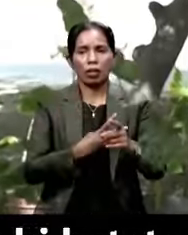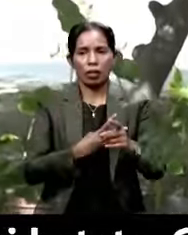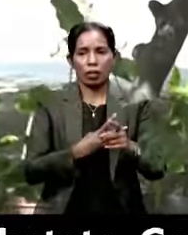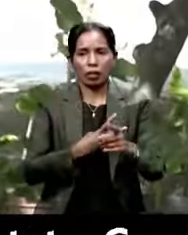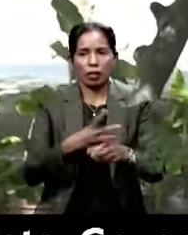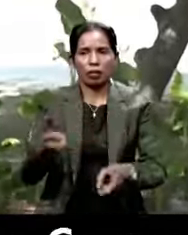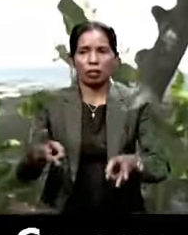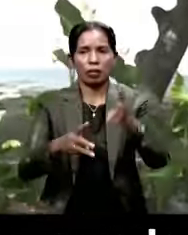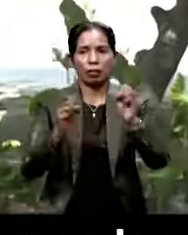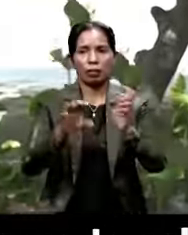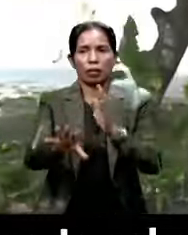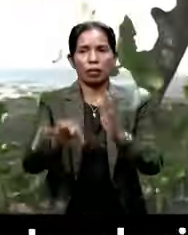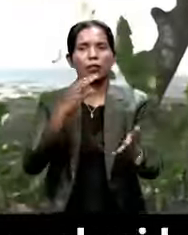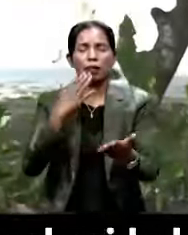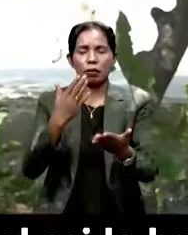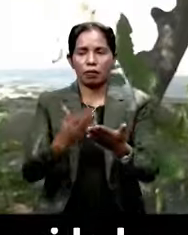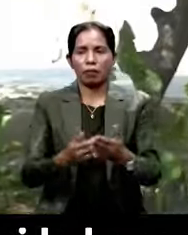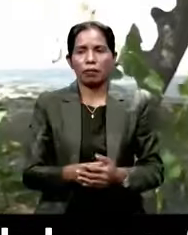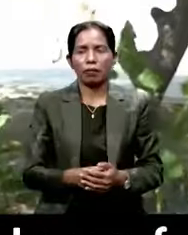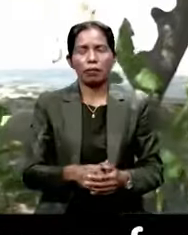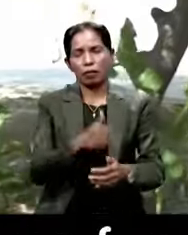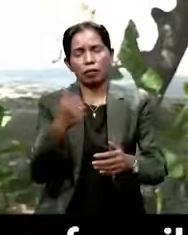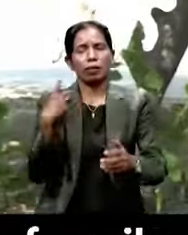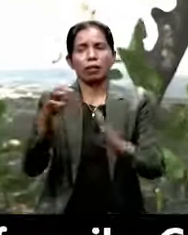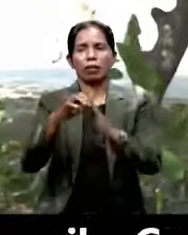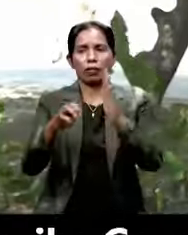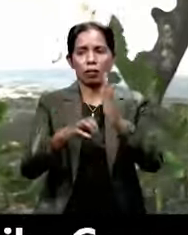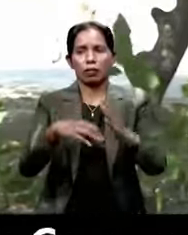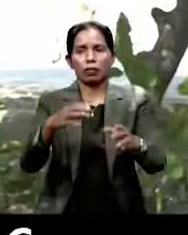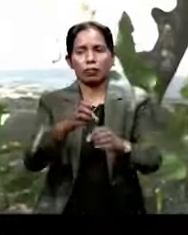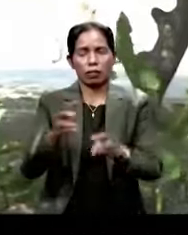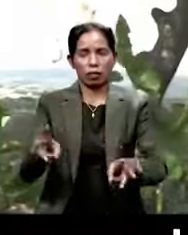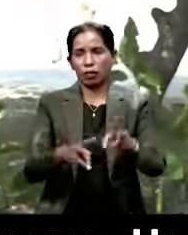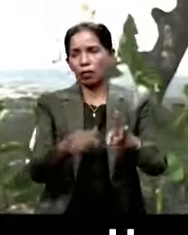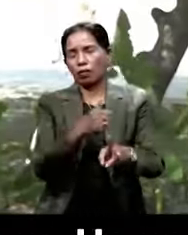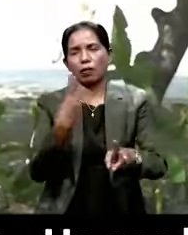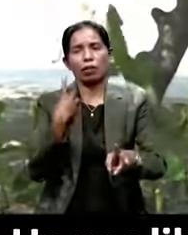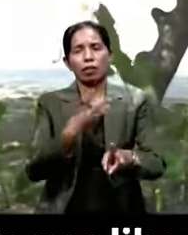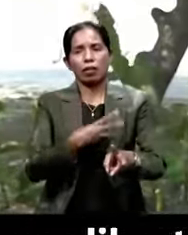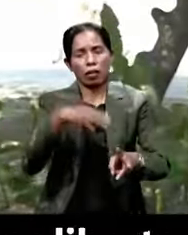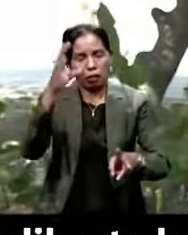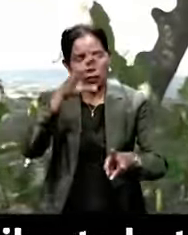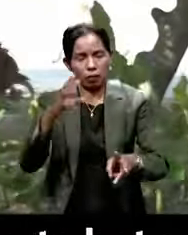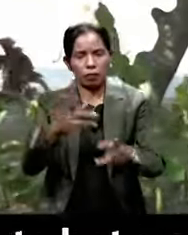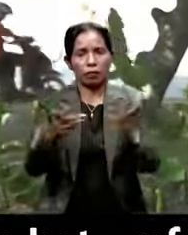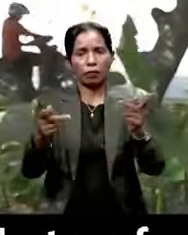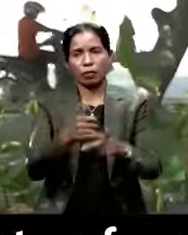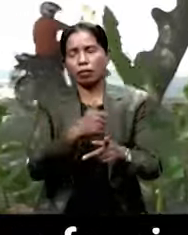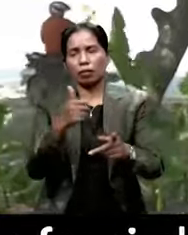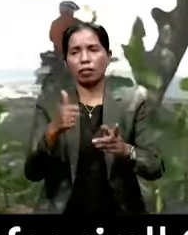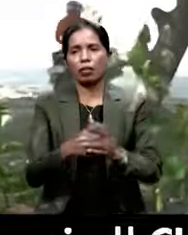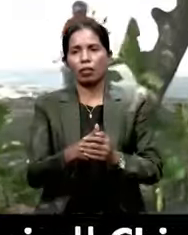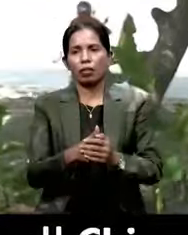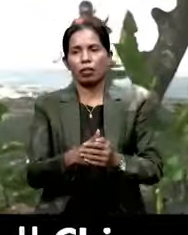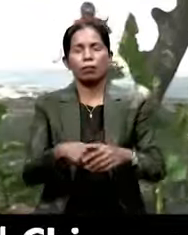dalan sama ke beli etan solusau ini dene. Seluk iya, mabe istar mak foto insa dalan seluk ba kami. Asa mabe am buka fal dalan seluk ne, bayla